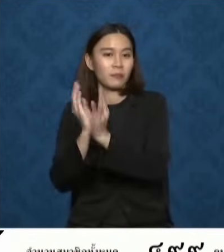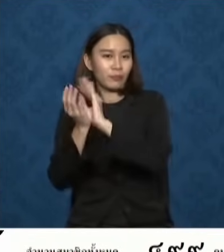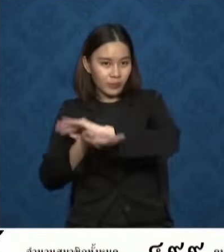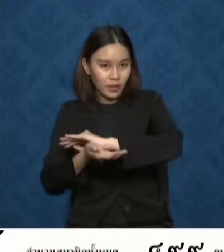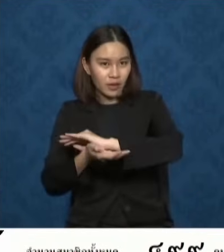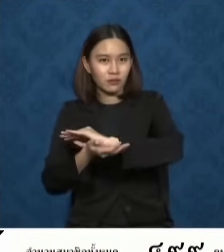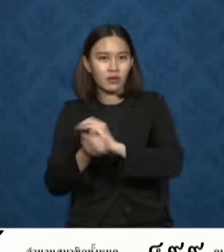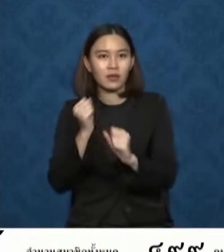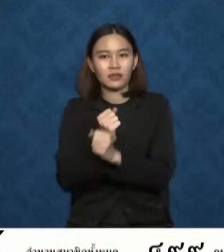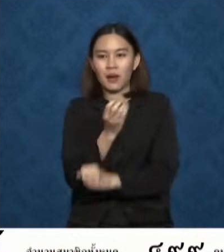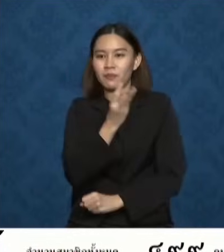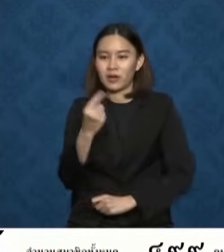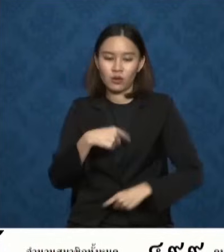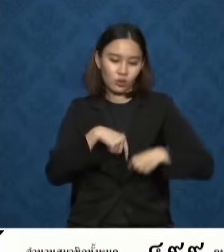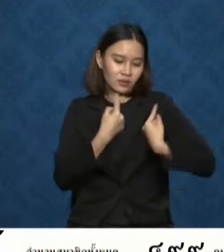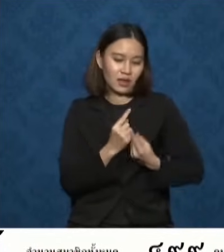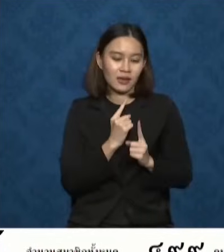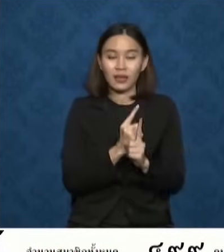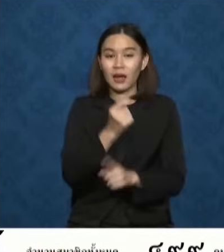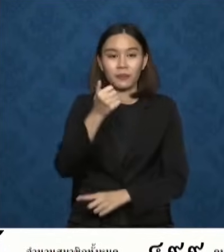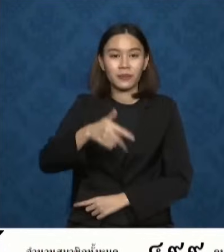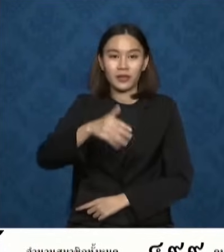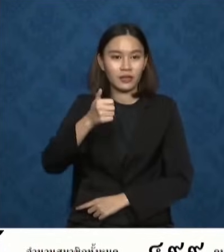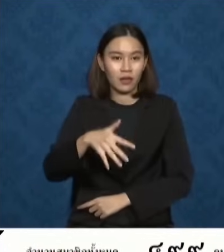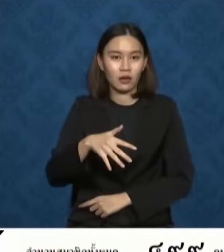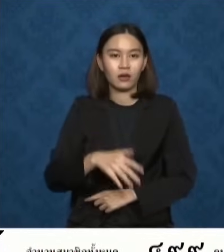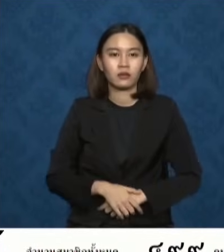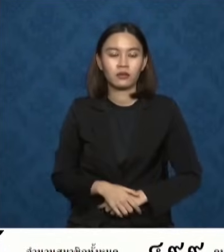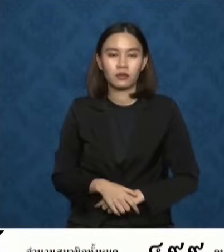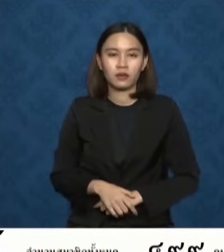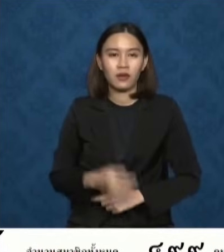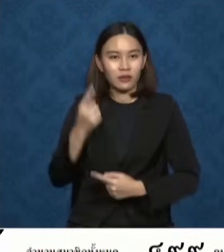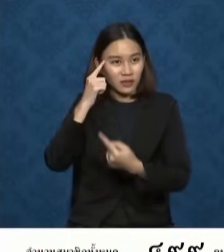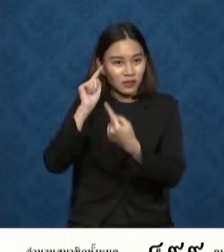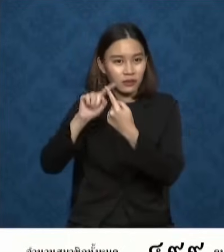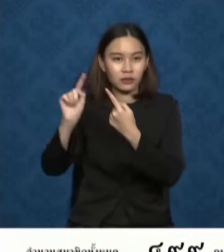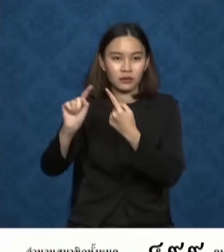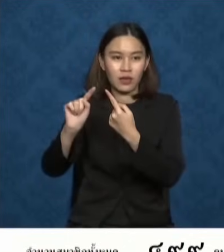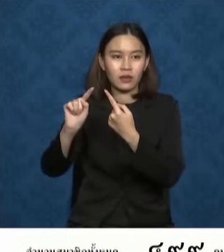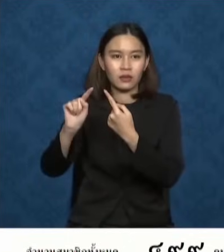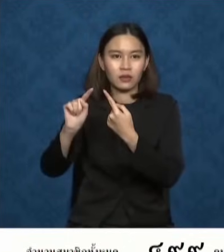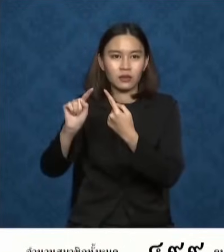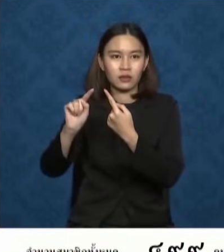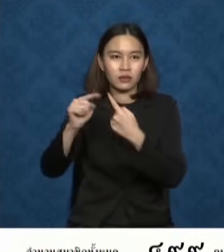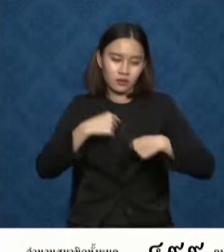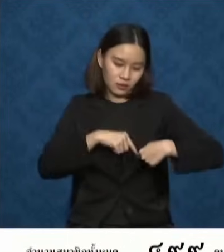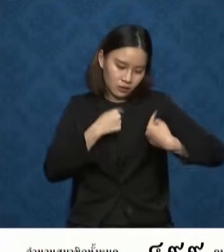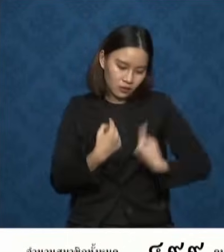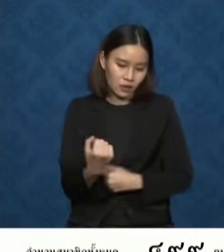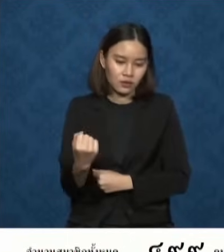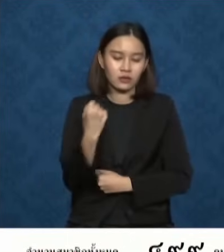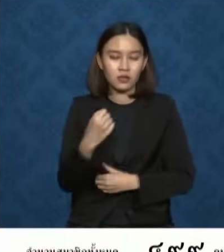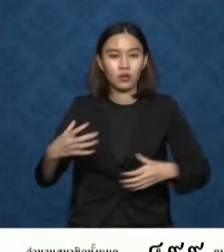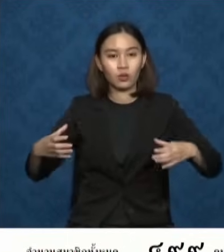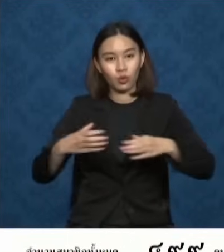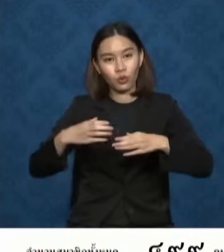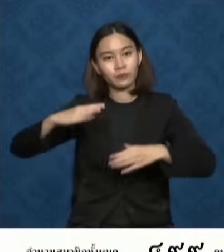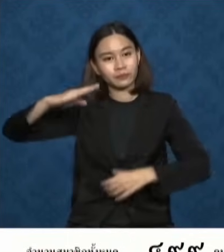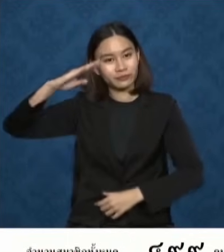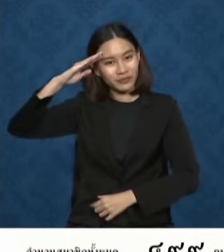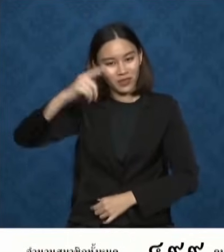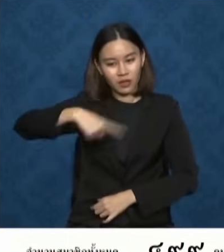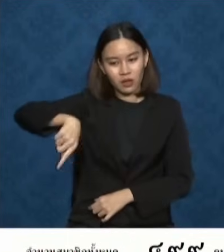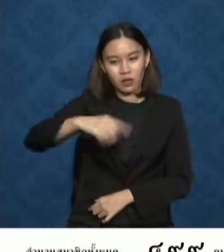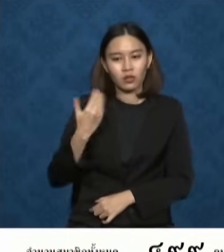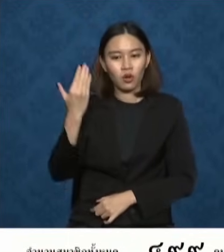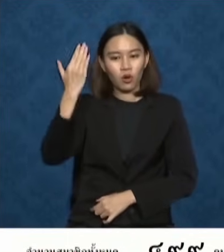จะไปทำรวดเร็วดังใจไม่ได้นะมันต้องคำนึงถึงขวัญกำลังใจของกำลังพลผ